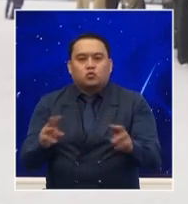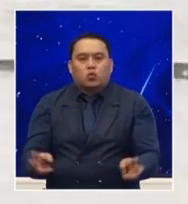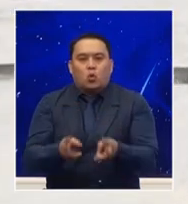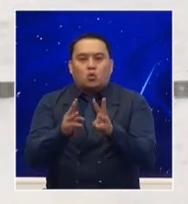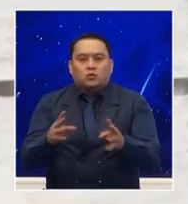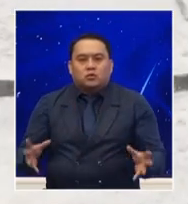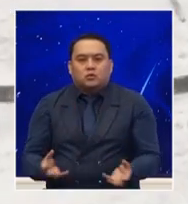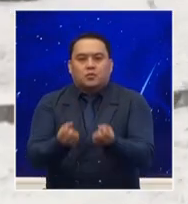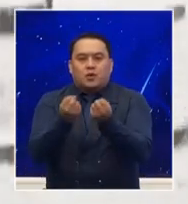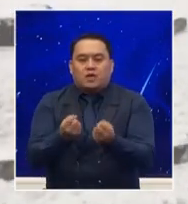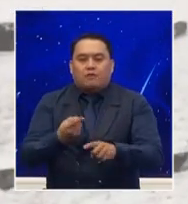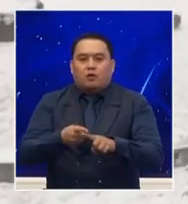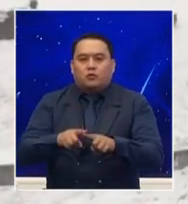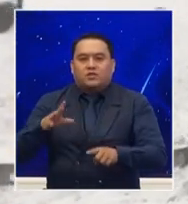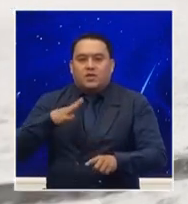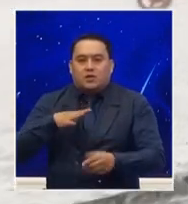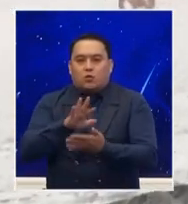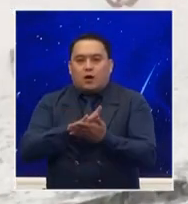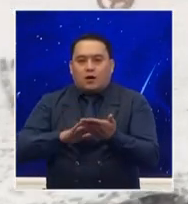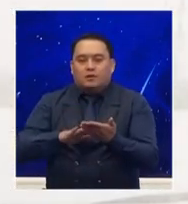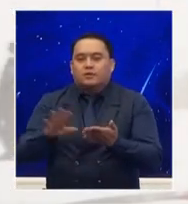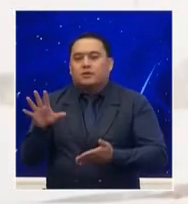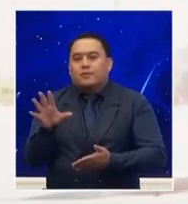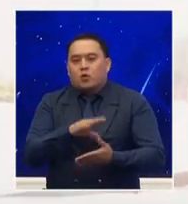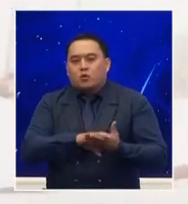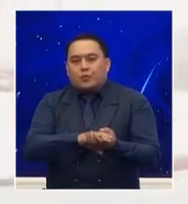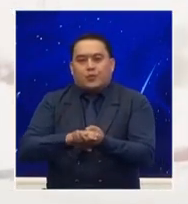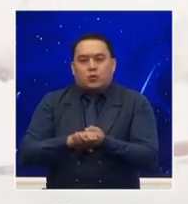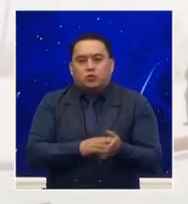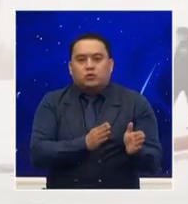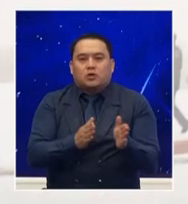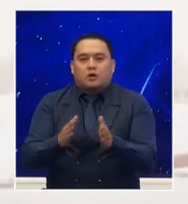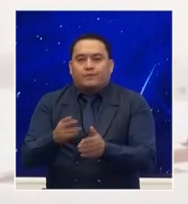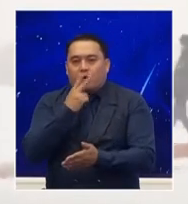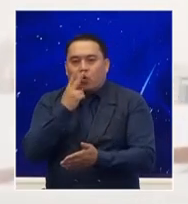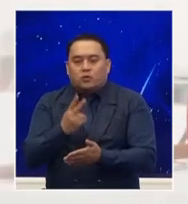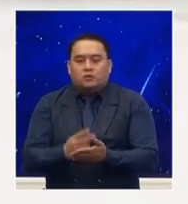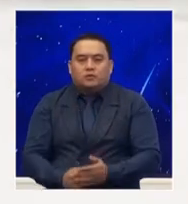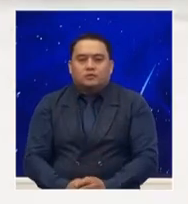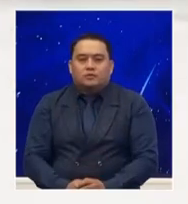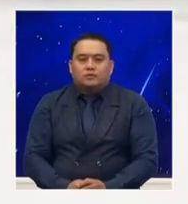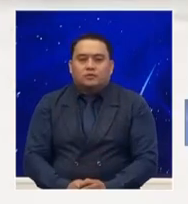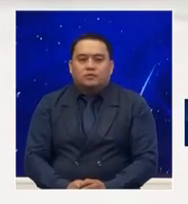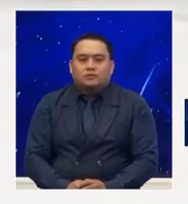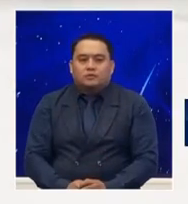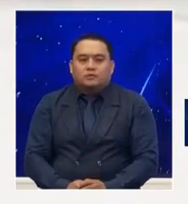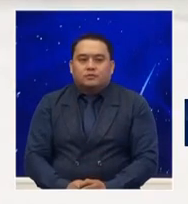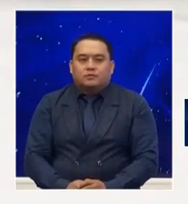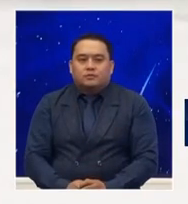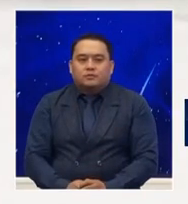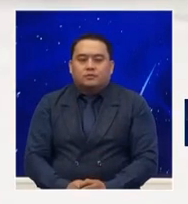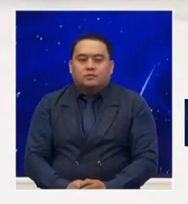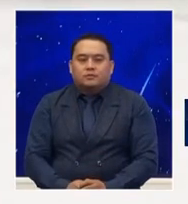шеккендерді эвакуациялауға 7 минут жұмсады. Мұның бәрі ауызбірлік пен жүйеліліктің көрсеткіші дейді сала маманы. Талдықорған қаласы